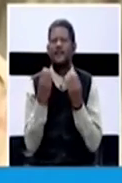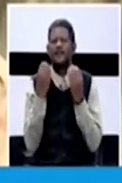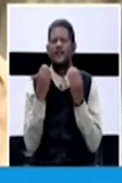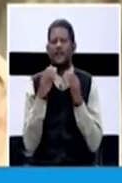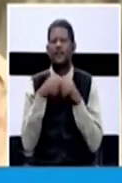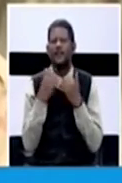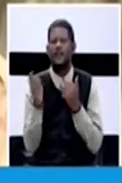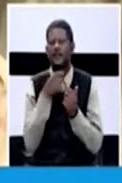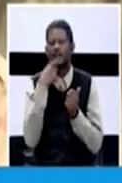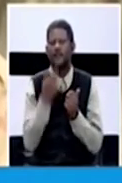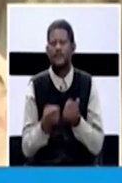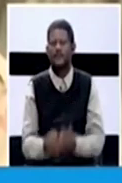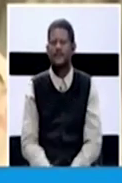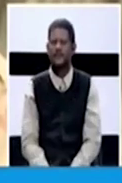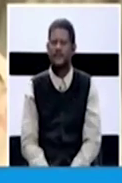ኢሎም